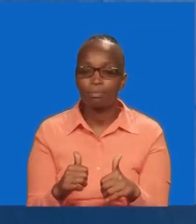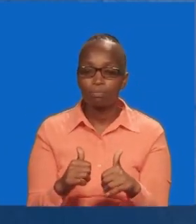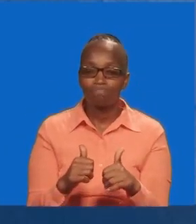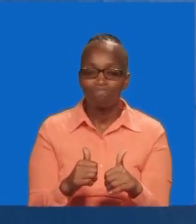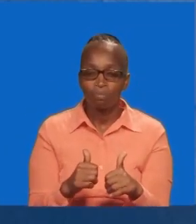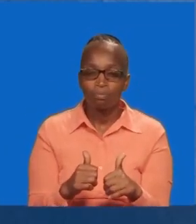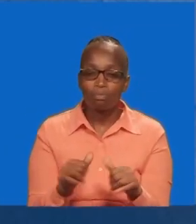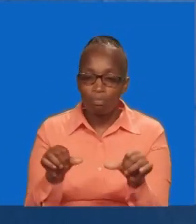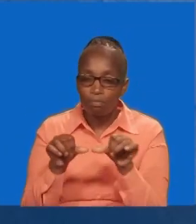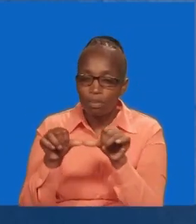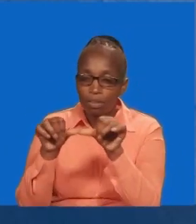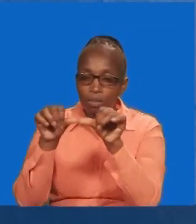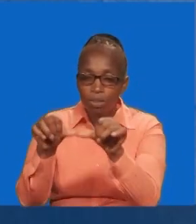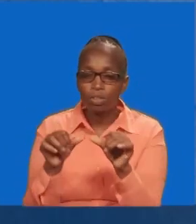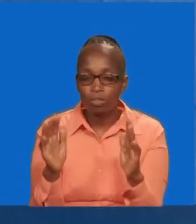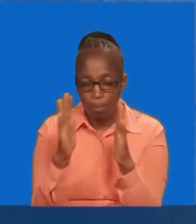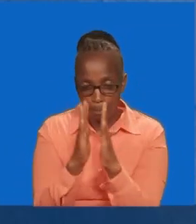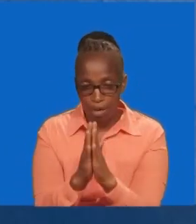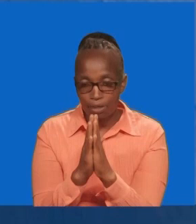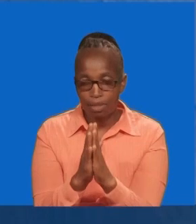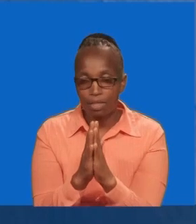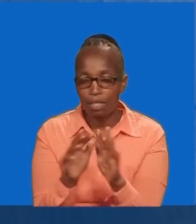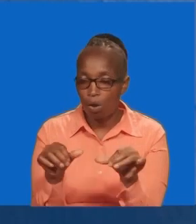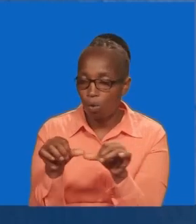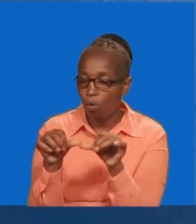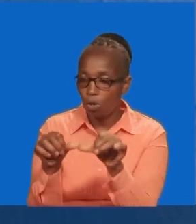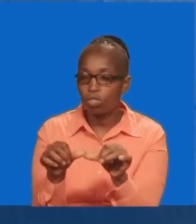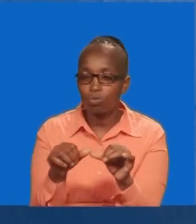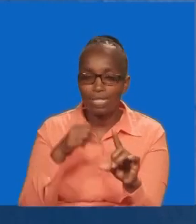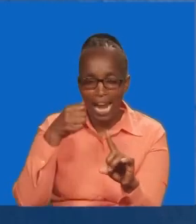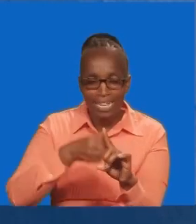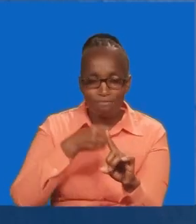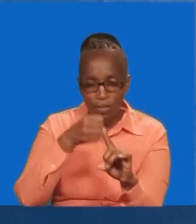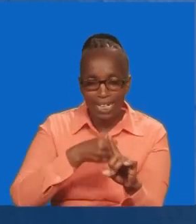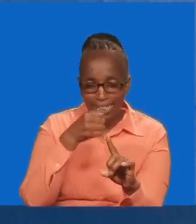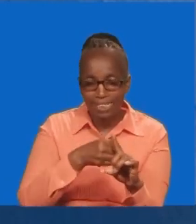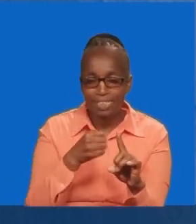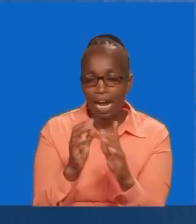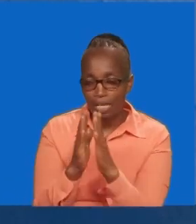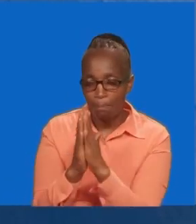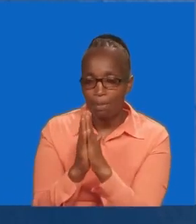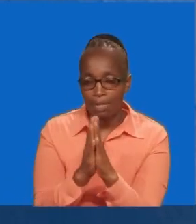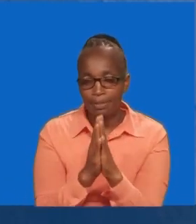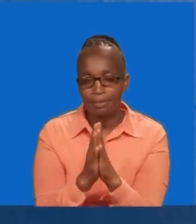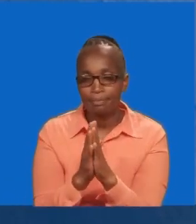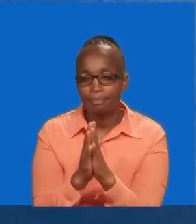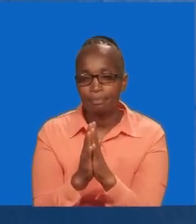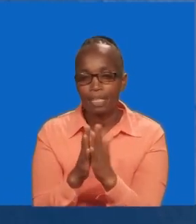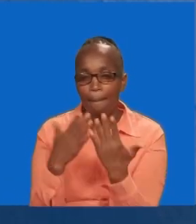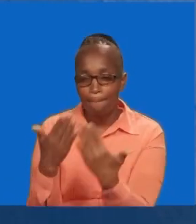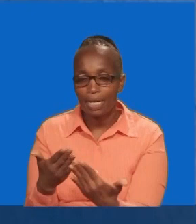hujayapokea. Lakini zidi na endelea na kuomba. Endelea na kupiga hayo magoti.